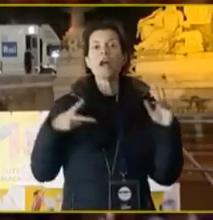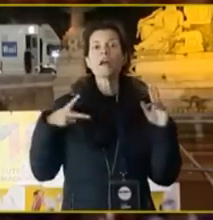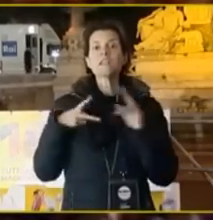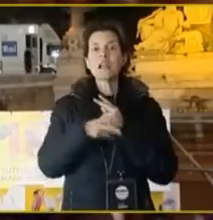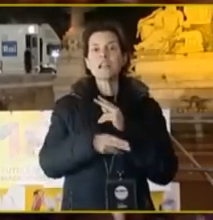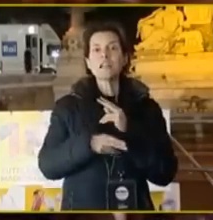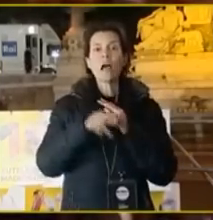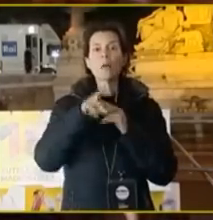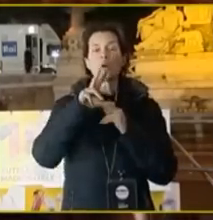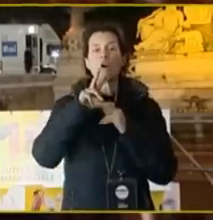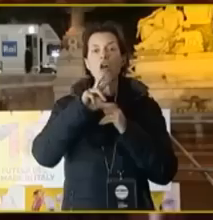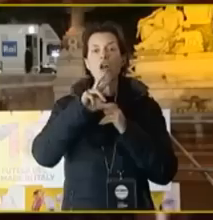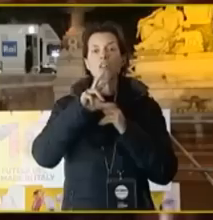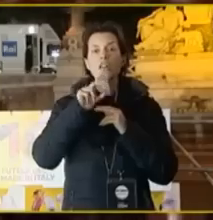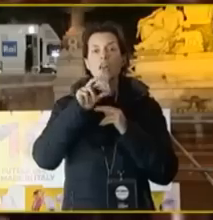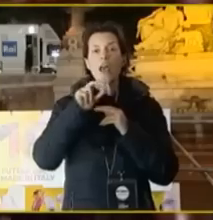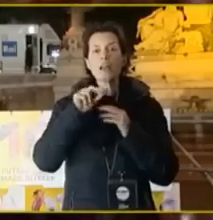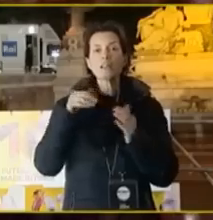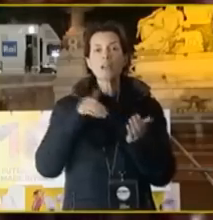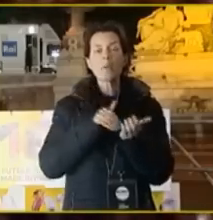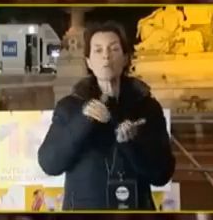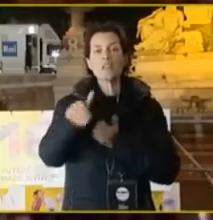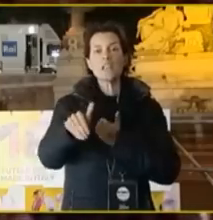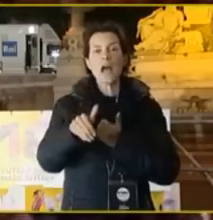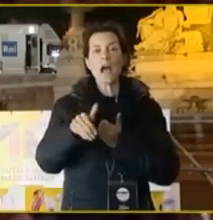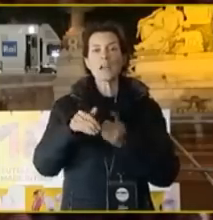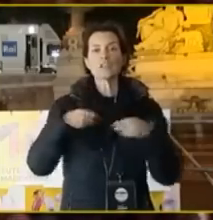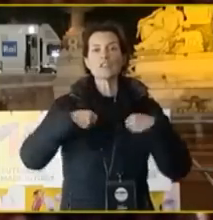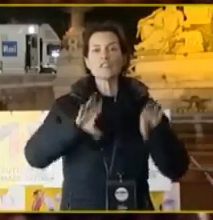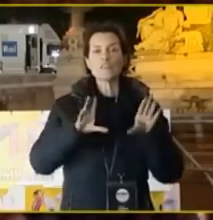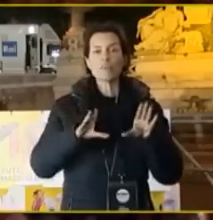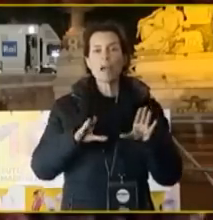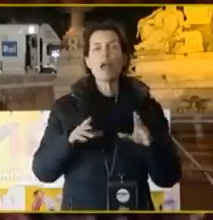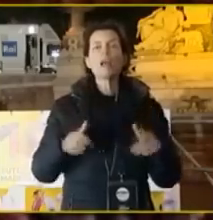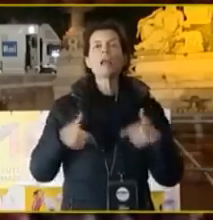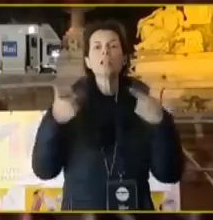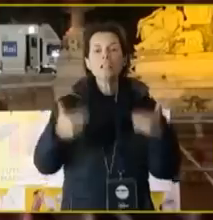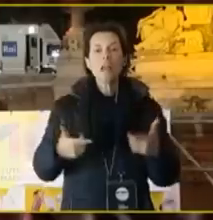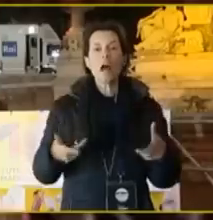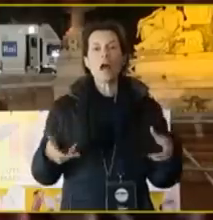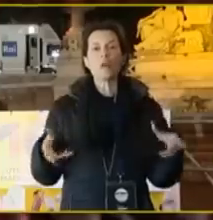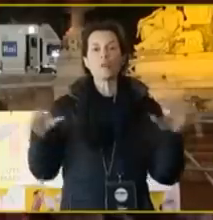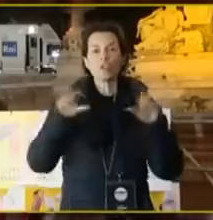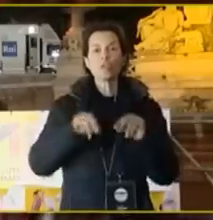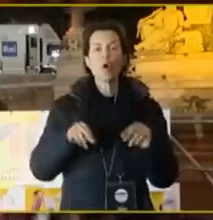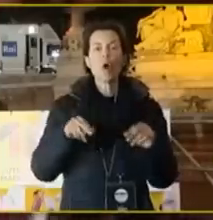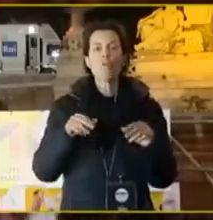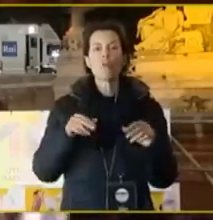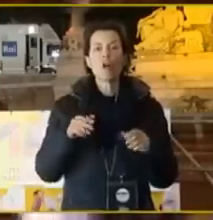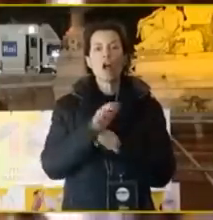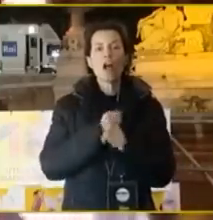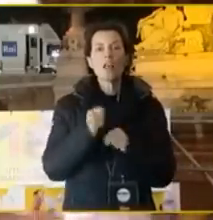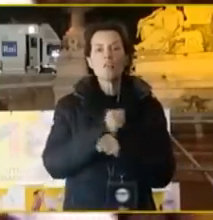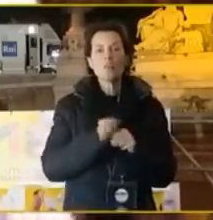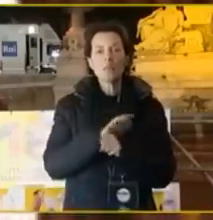tagliamo 30 miliardi di sprechi e privilegi e li rimettiamo in aiuti alle famiglie che fanno figli, a chi perde il